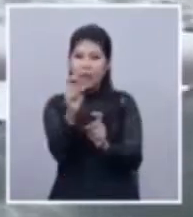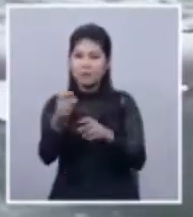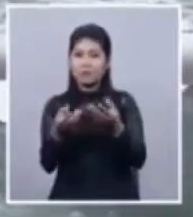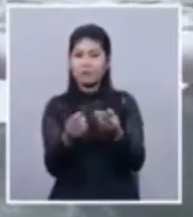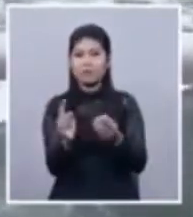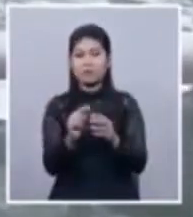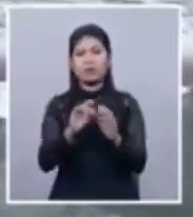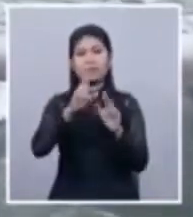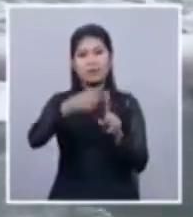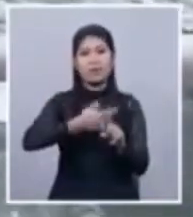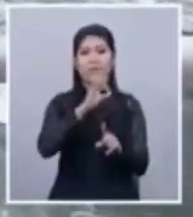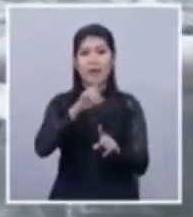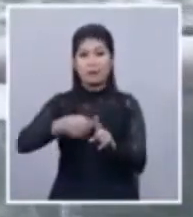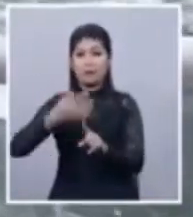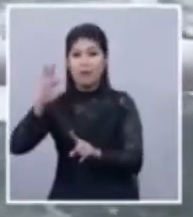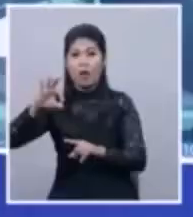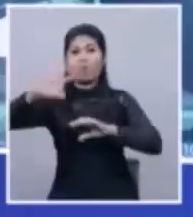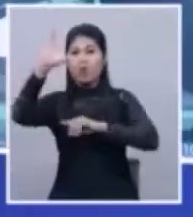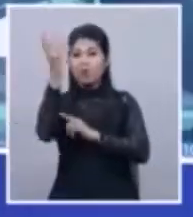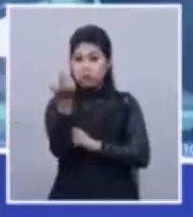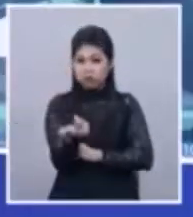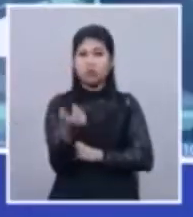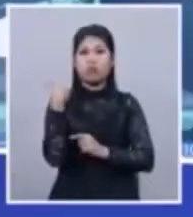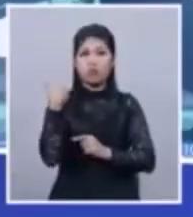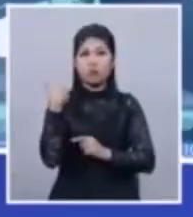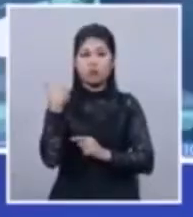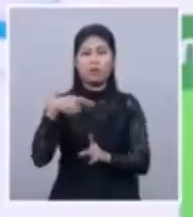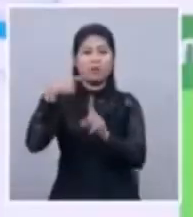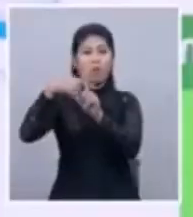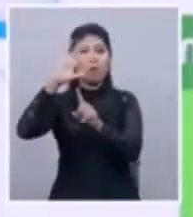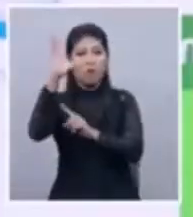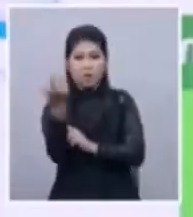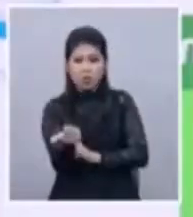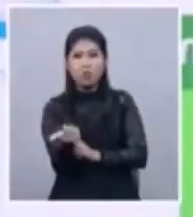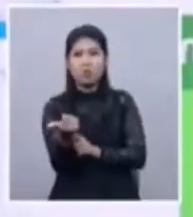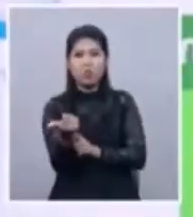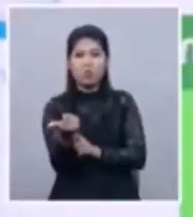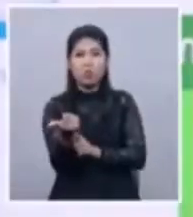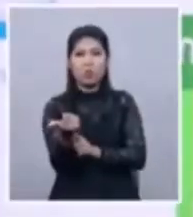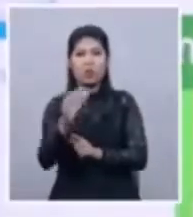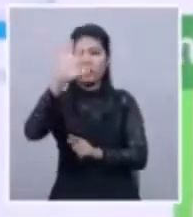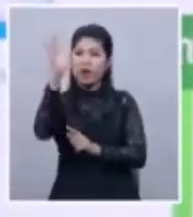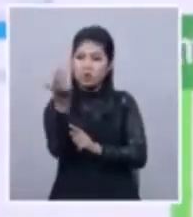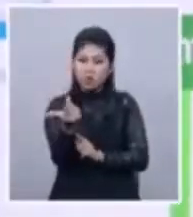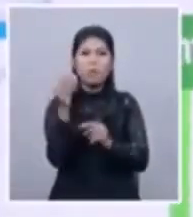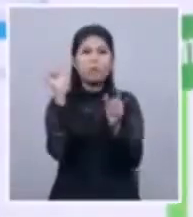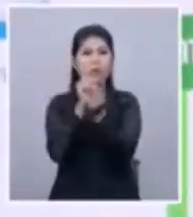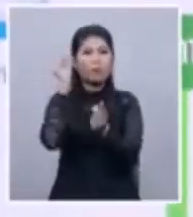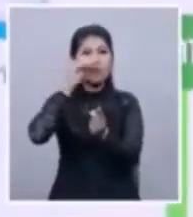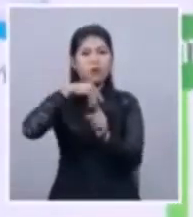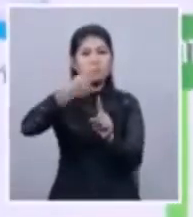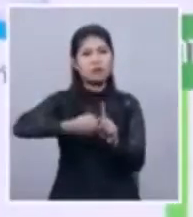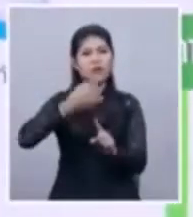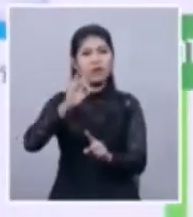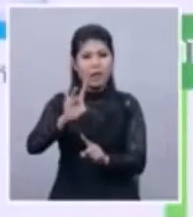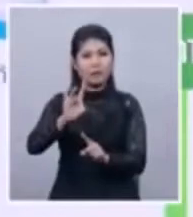าสิงหากันยาจะมีพายุกรมโยธาก็พายุมาบวกเข้าเลยว่ามันเคยเกิดขึ้นมาแล้วมันเกิดแถวไหนเดือนสิงหาเนี่ยครับก็